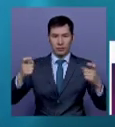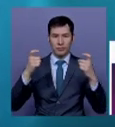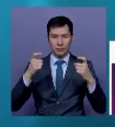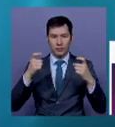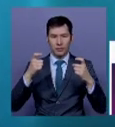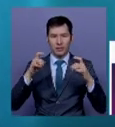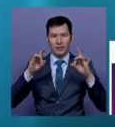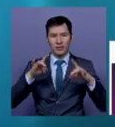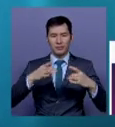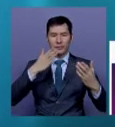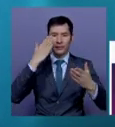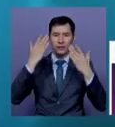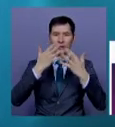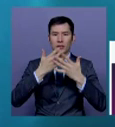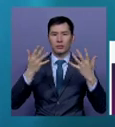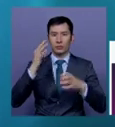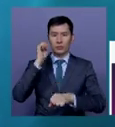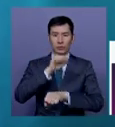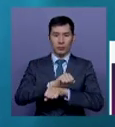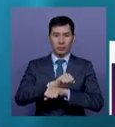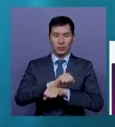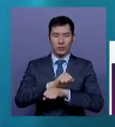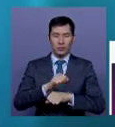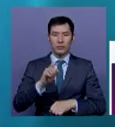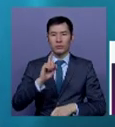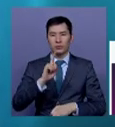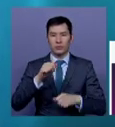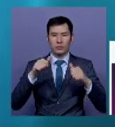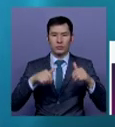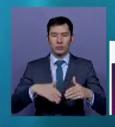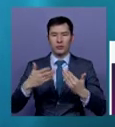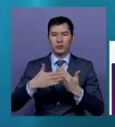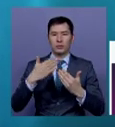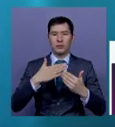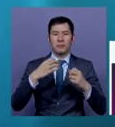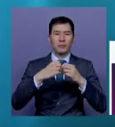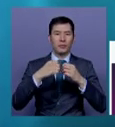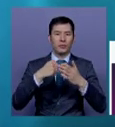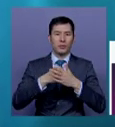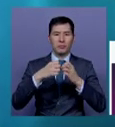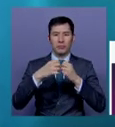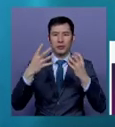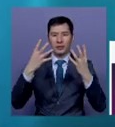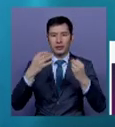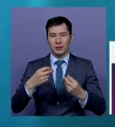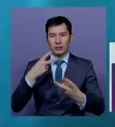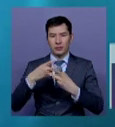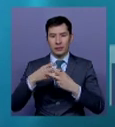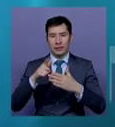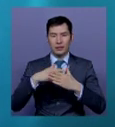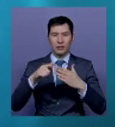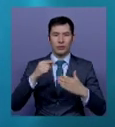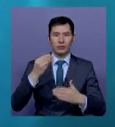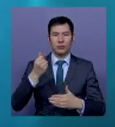көрсеткіш айыппұл немесе 15 тәулікке қамаққа алу көзделді. Сонымен қатар төтенше жағдай кезінде билік өкілінің заңды